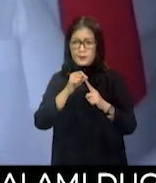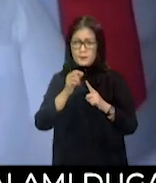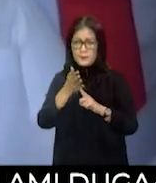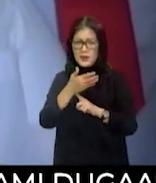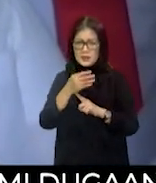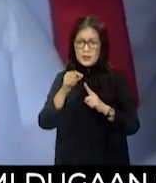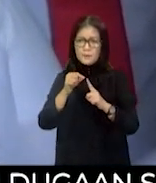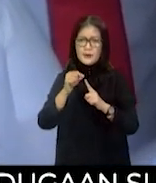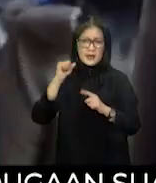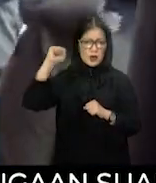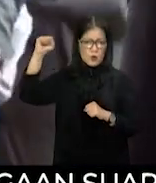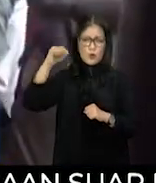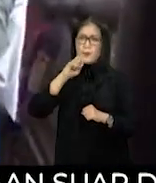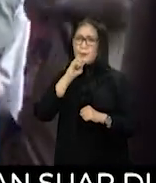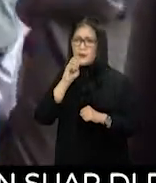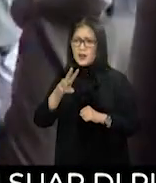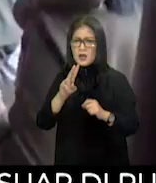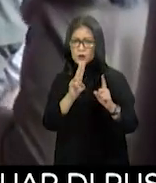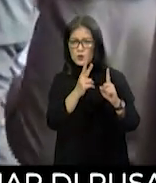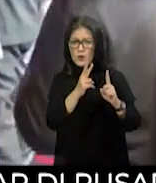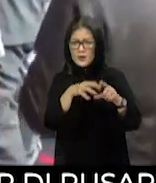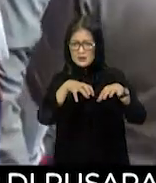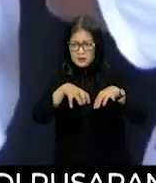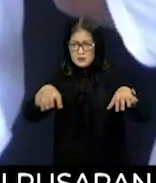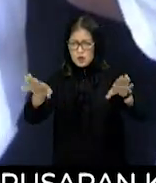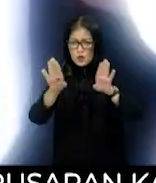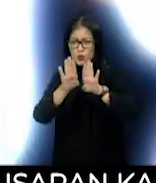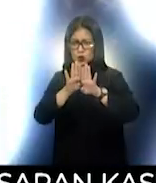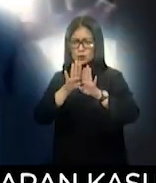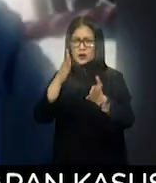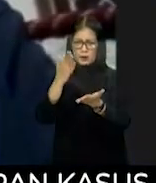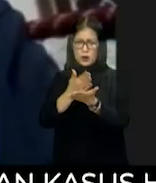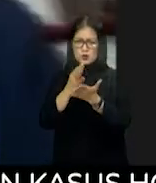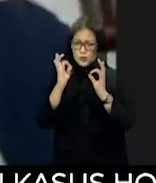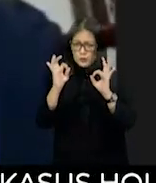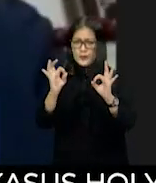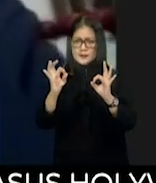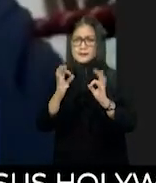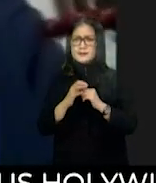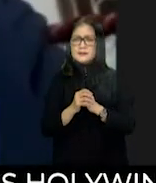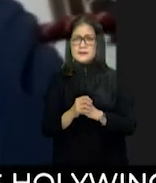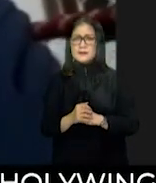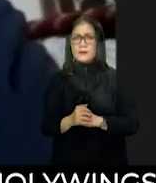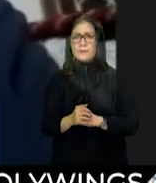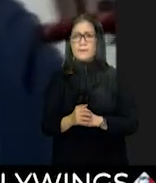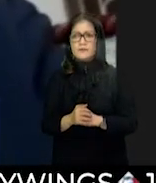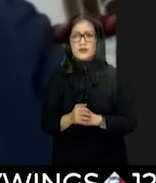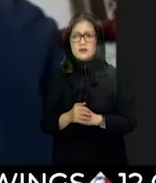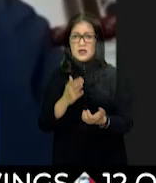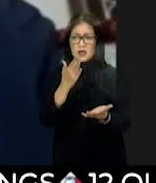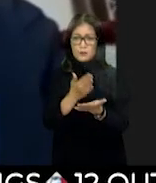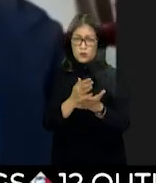penutupan 12 Oke tholibin Soleh Pemprov DKI Jakarta sudah tepat itu sudah tepat ya karena